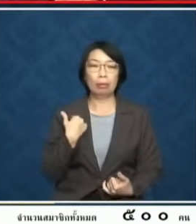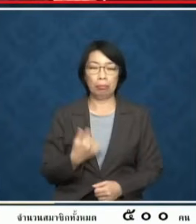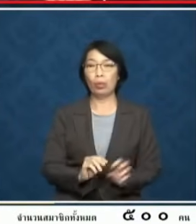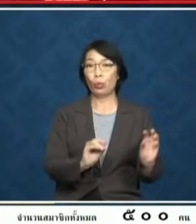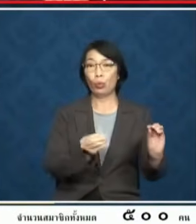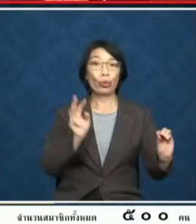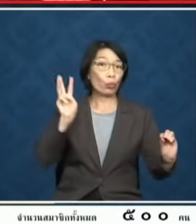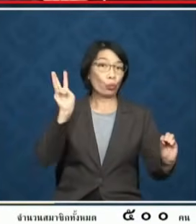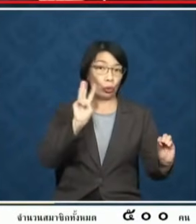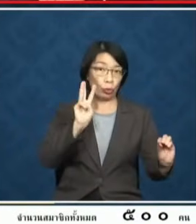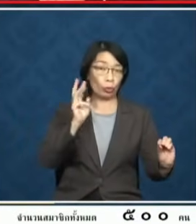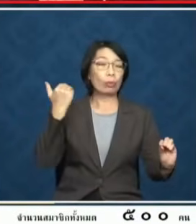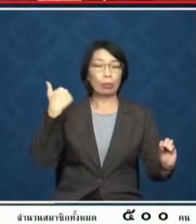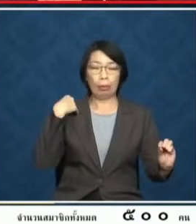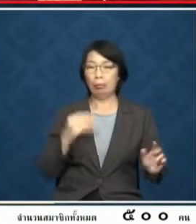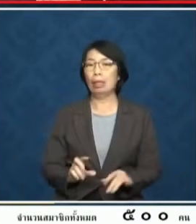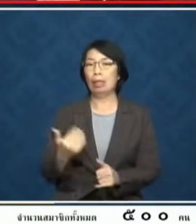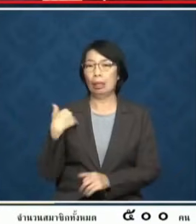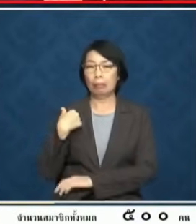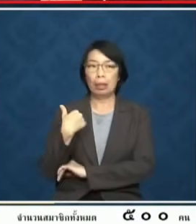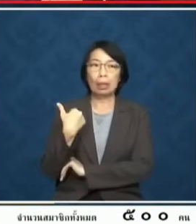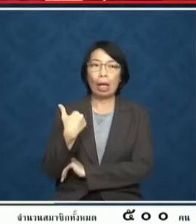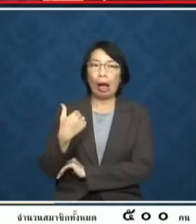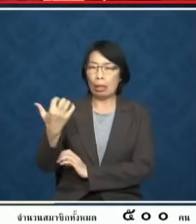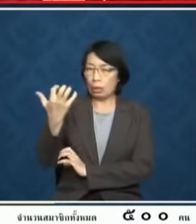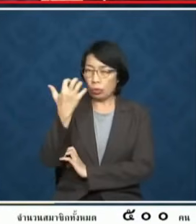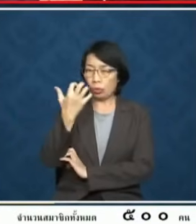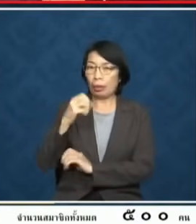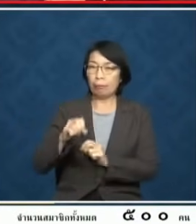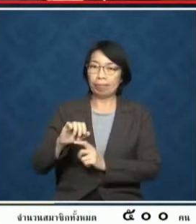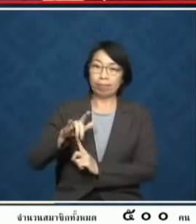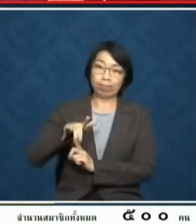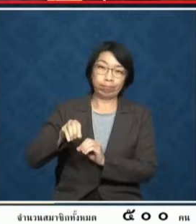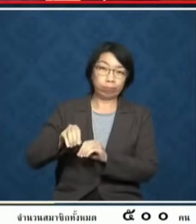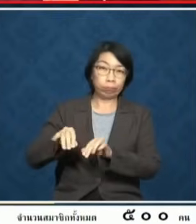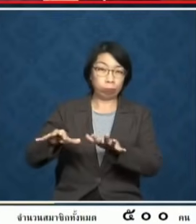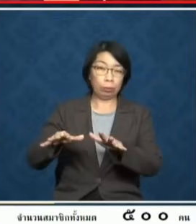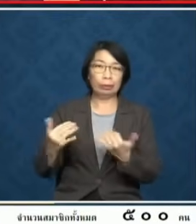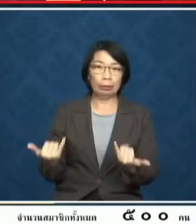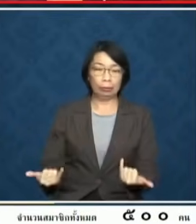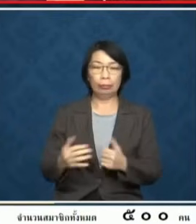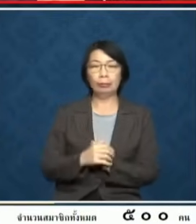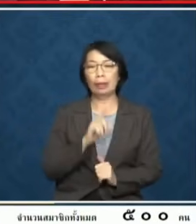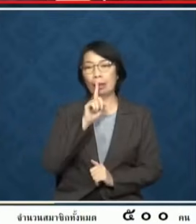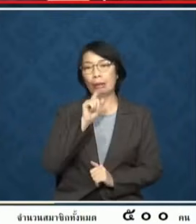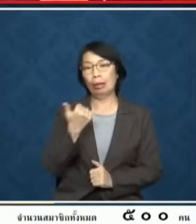ในปัจจุบันค่ะกองทัพถือคลื่นความถี่และประกอบกิจการในระบบวิทยุกระจายเสียงมากที่สุดเป็นอันดับ